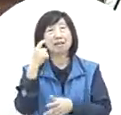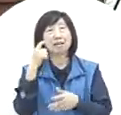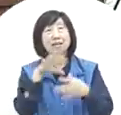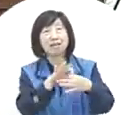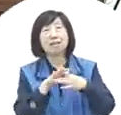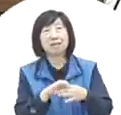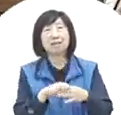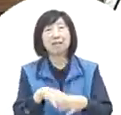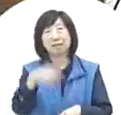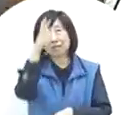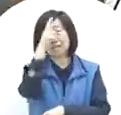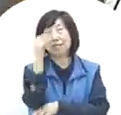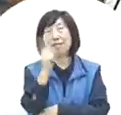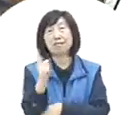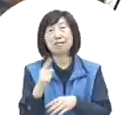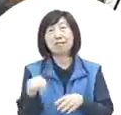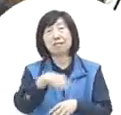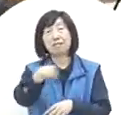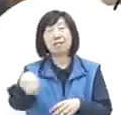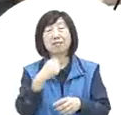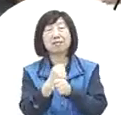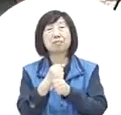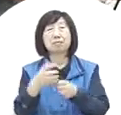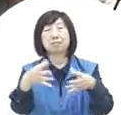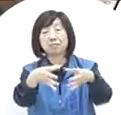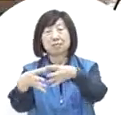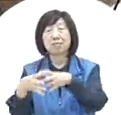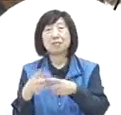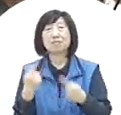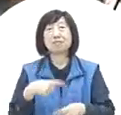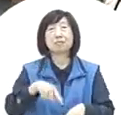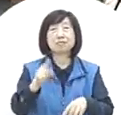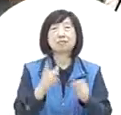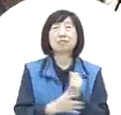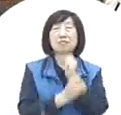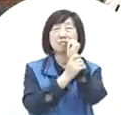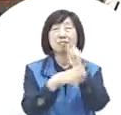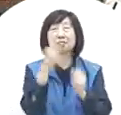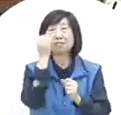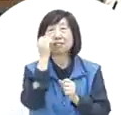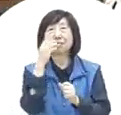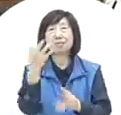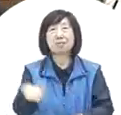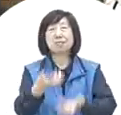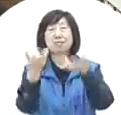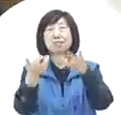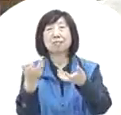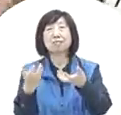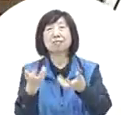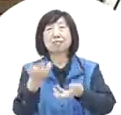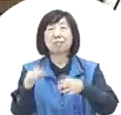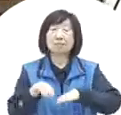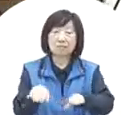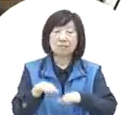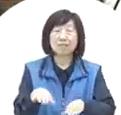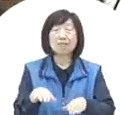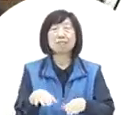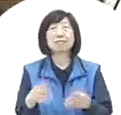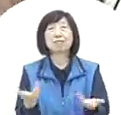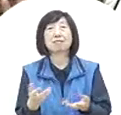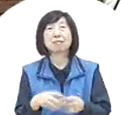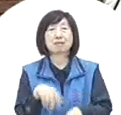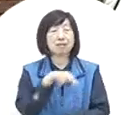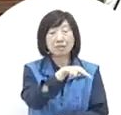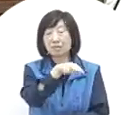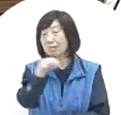同仁哦。比如说，我们警消去支援这个花莲的一些相关火灾的一个救护或者是地震，那到现场看到非